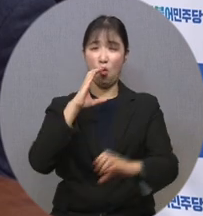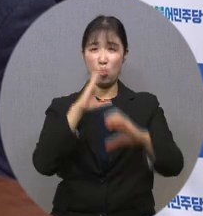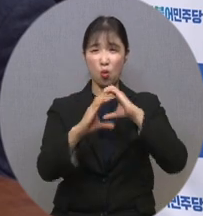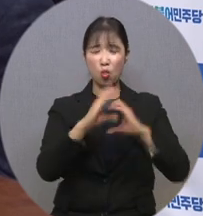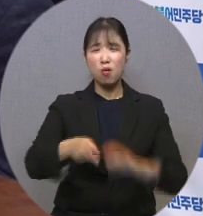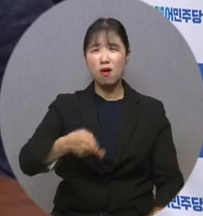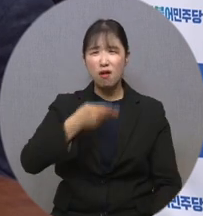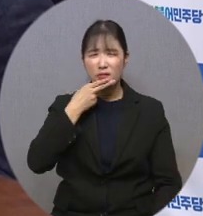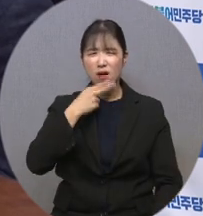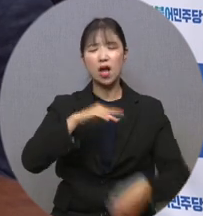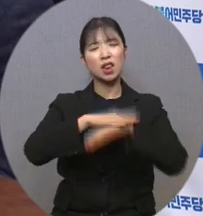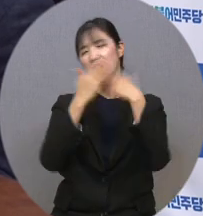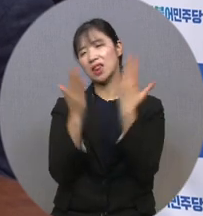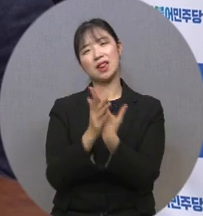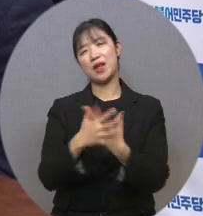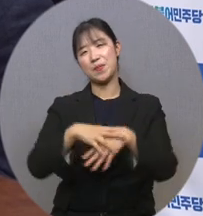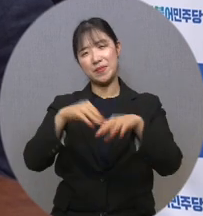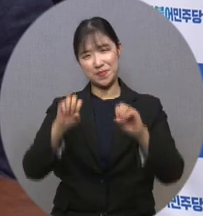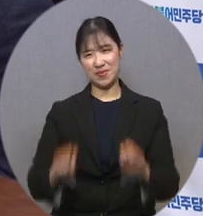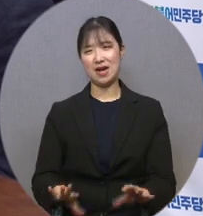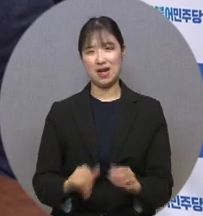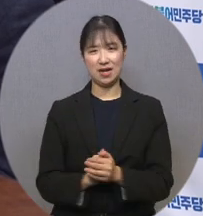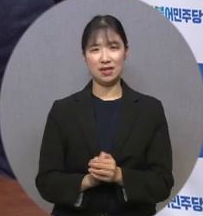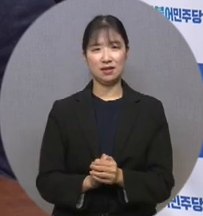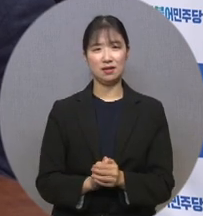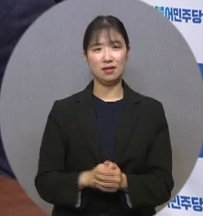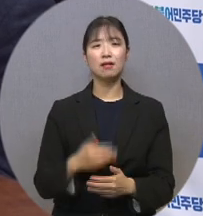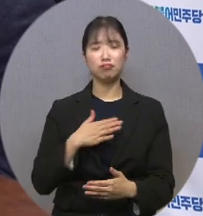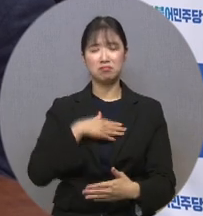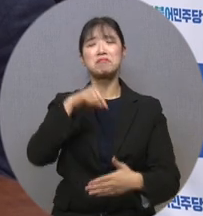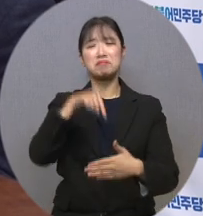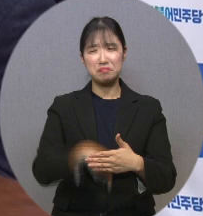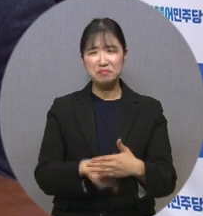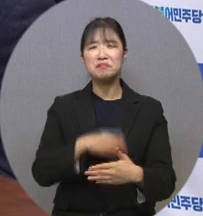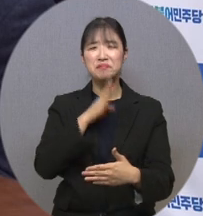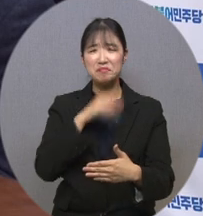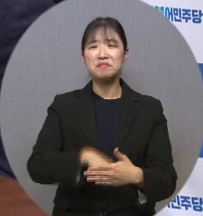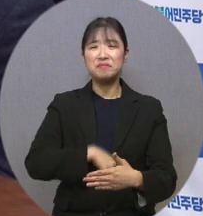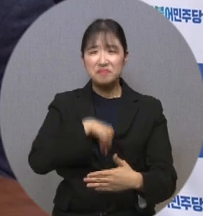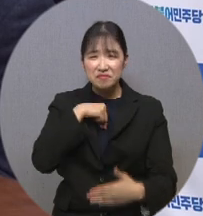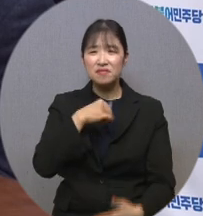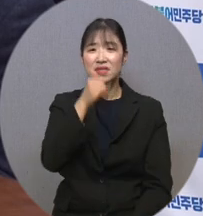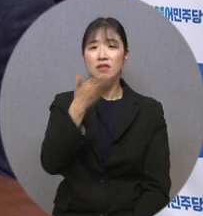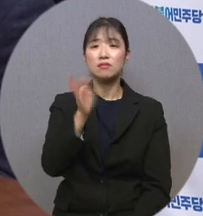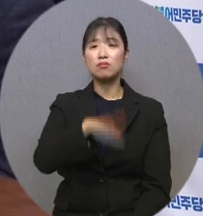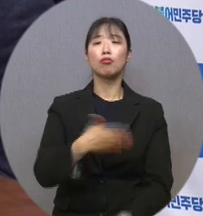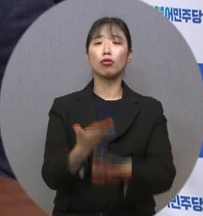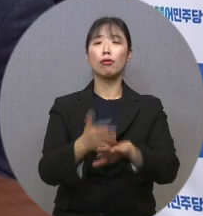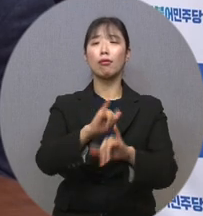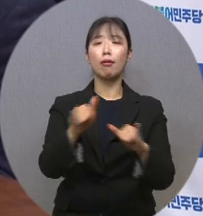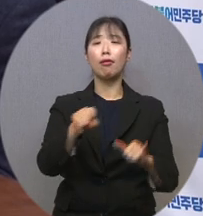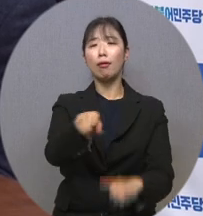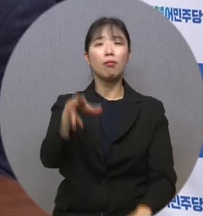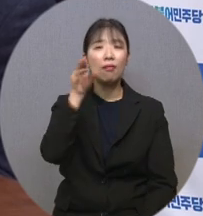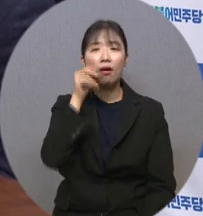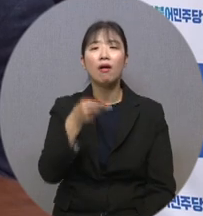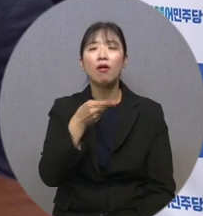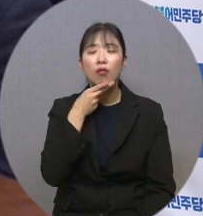엉망진창 돼버려요. 왜냐하면 아무리 진의가 있다 하더라도 상대가 받아들이지 않으면